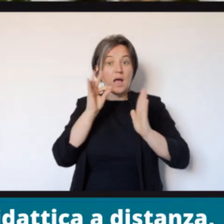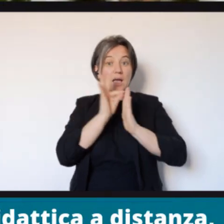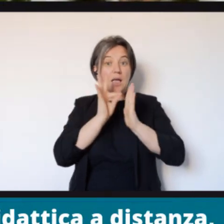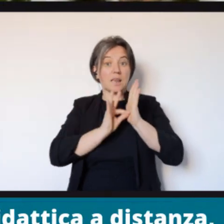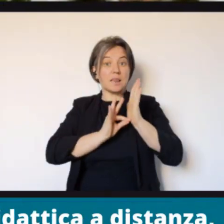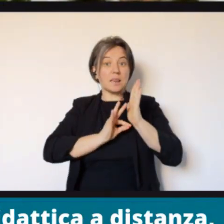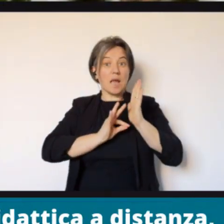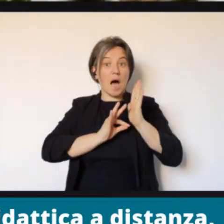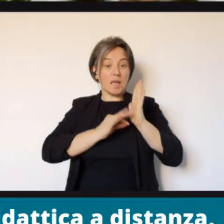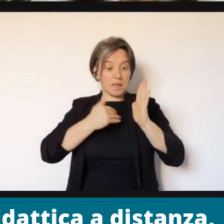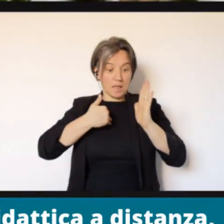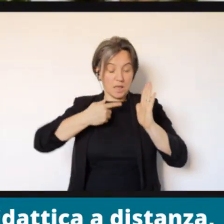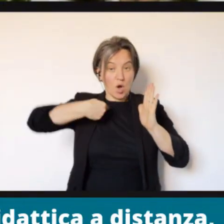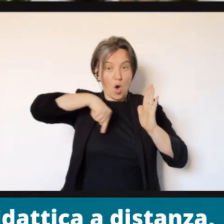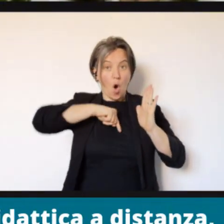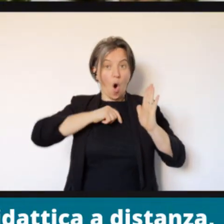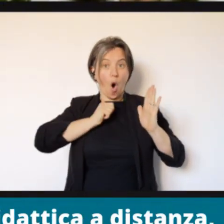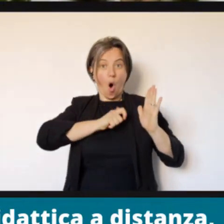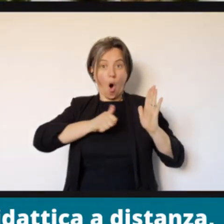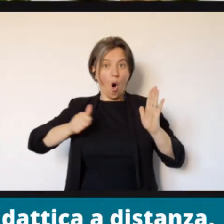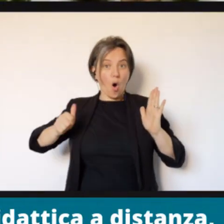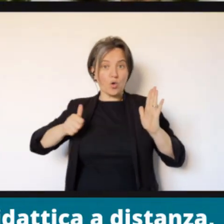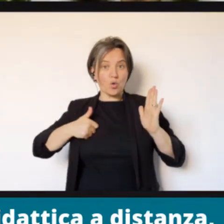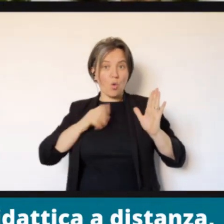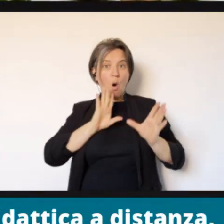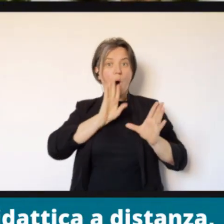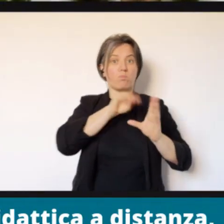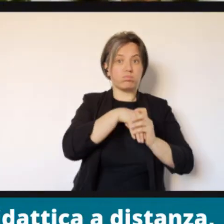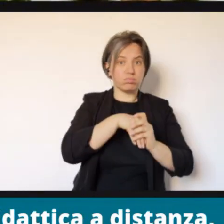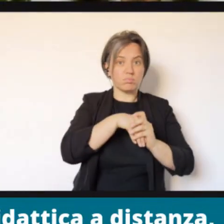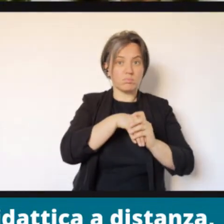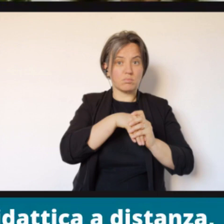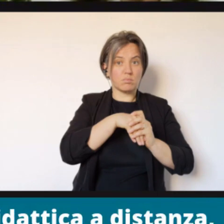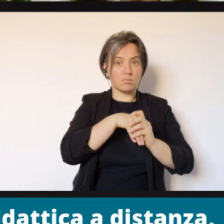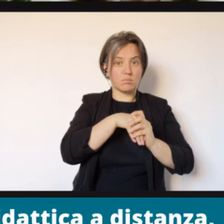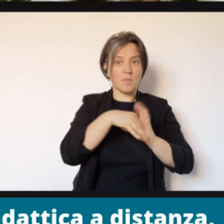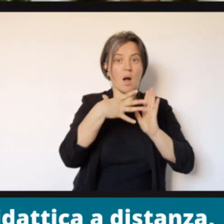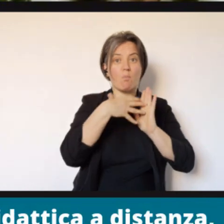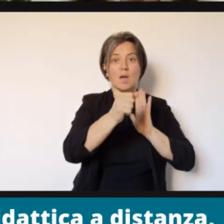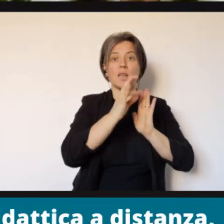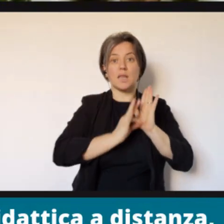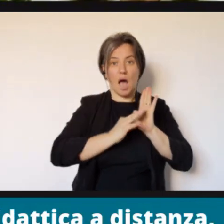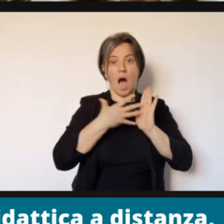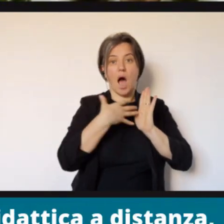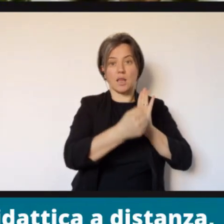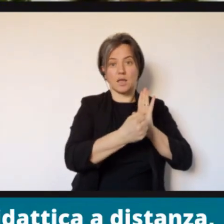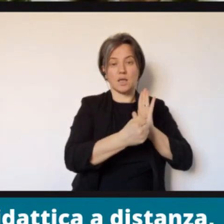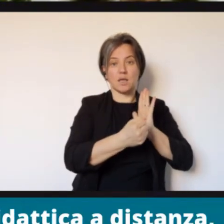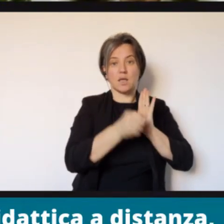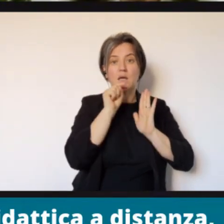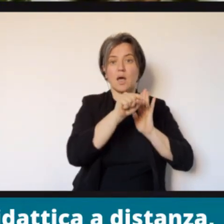Questo significa che quando io frequento una piattaforma, la piattaforma